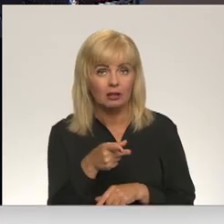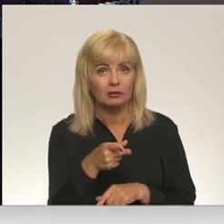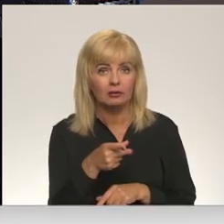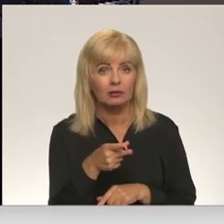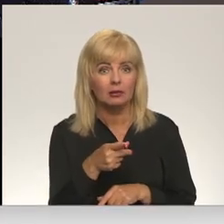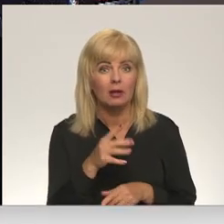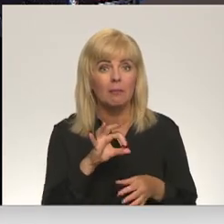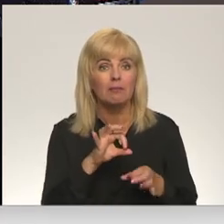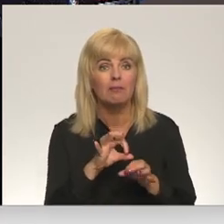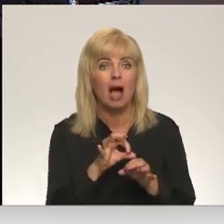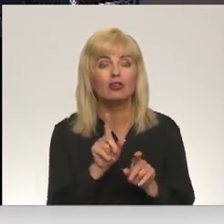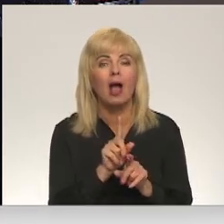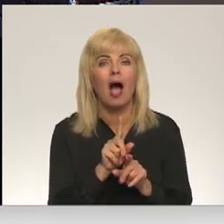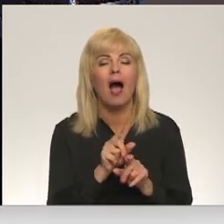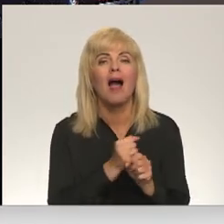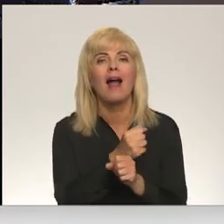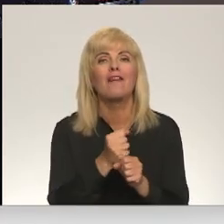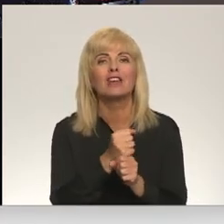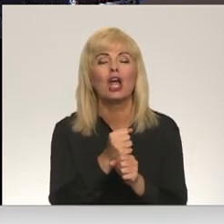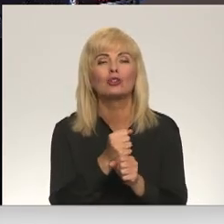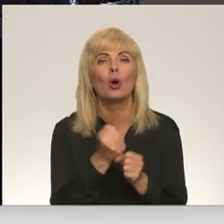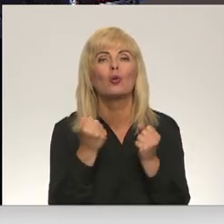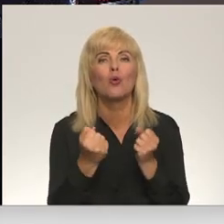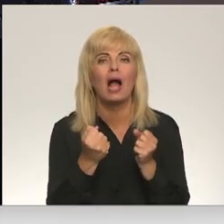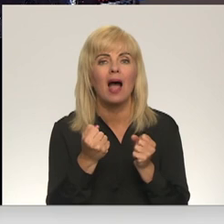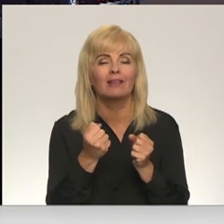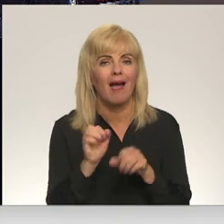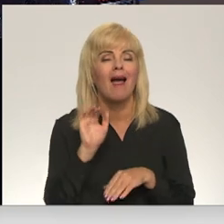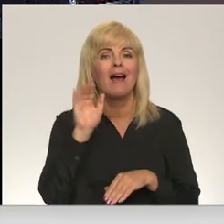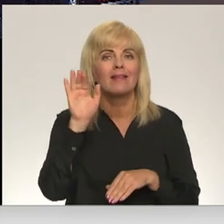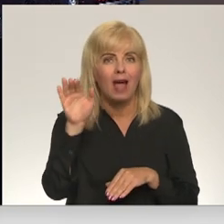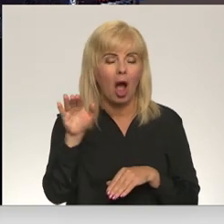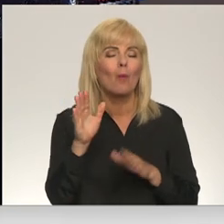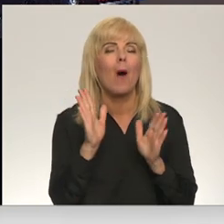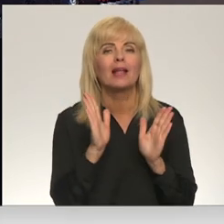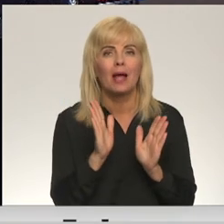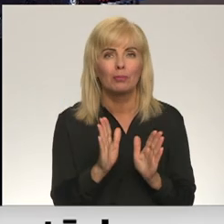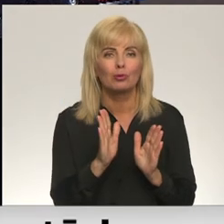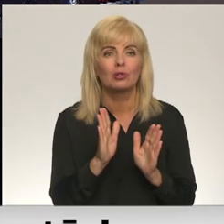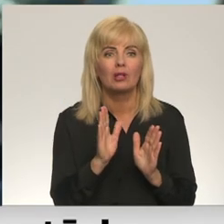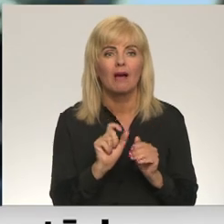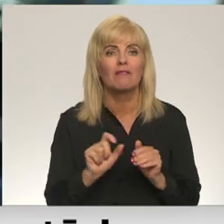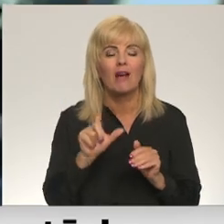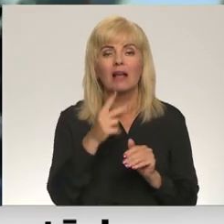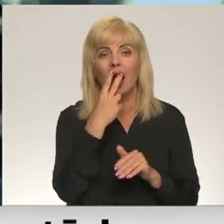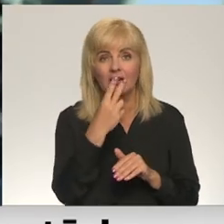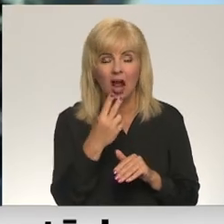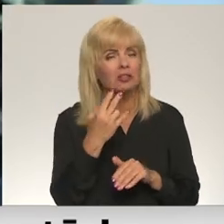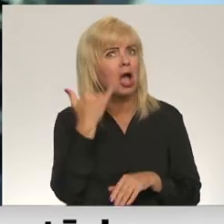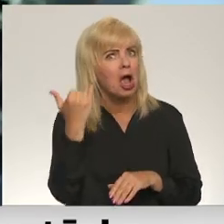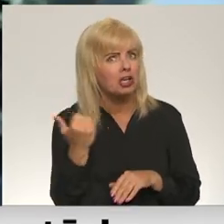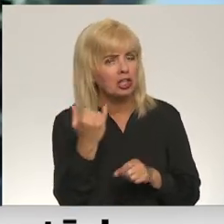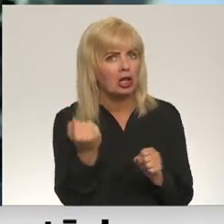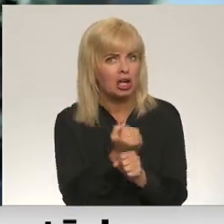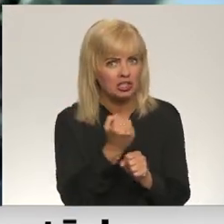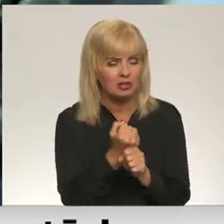pārsarežģīti kafijas turētāji, bet nākotnē būs daudz vairāk, ko redzēt. Interese